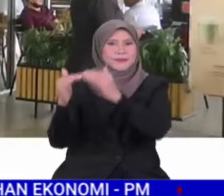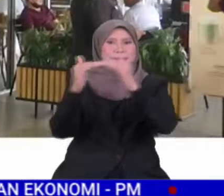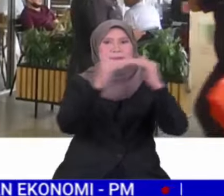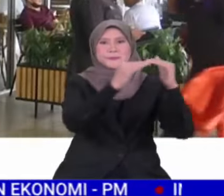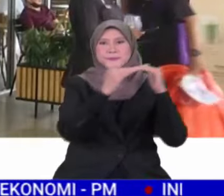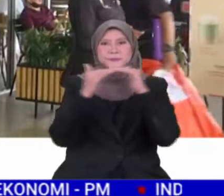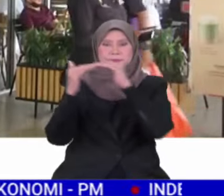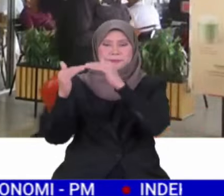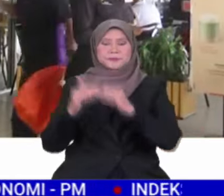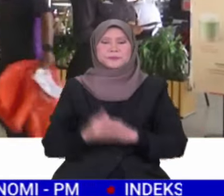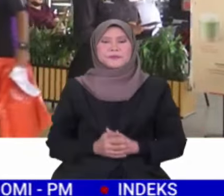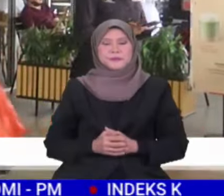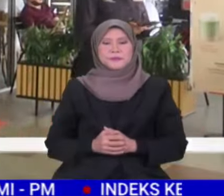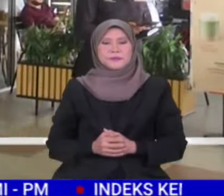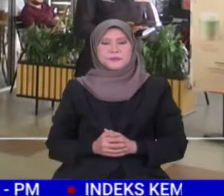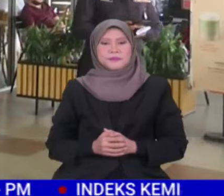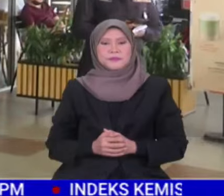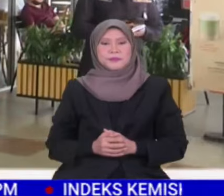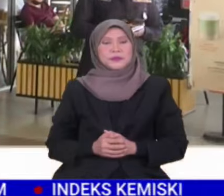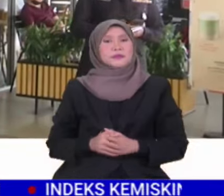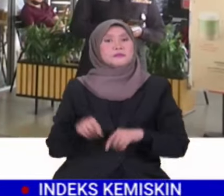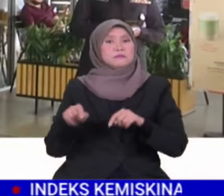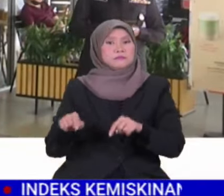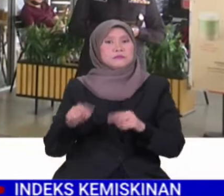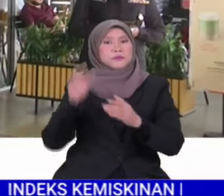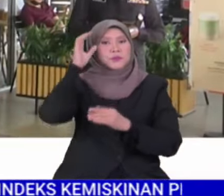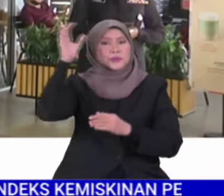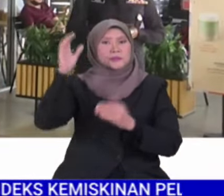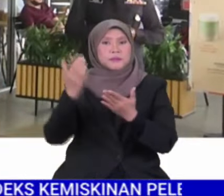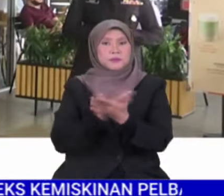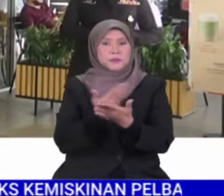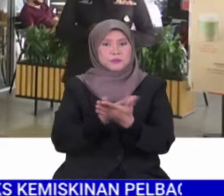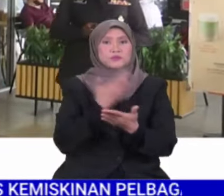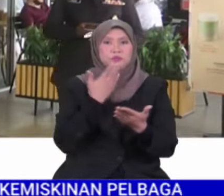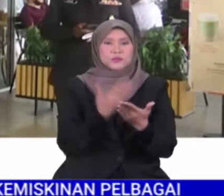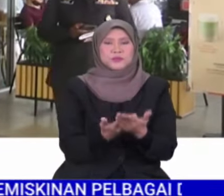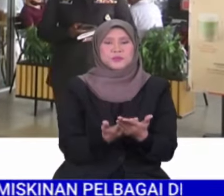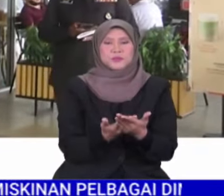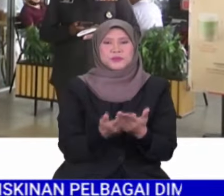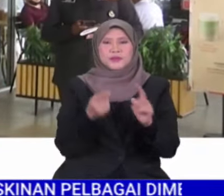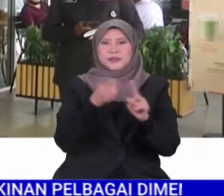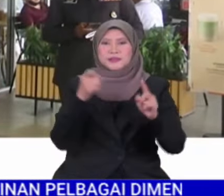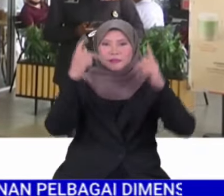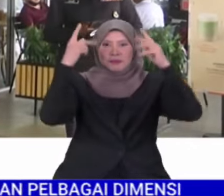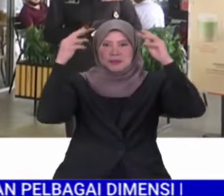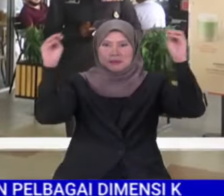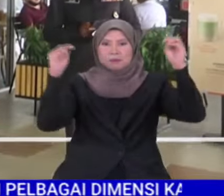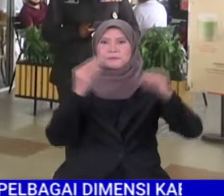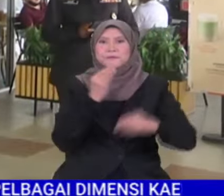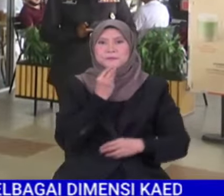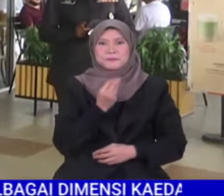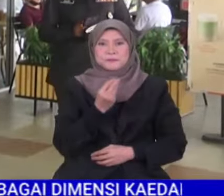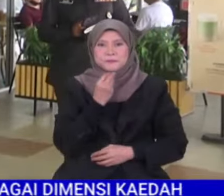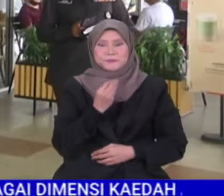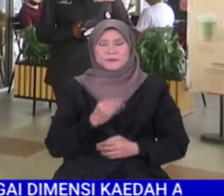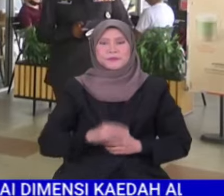rata. Bagi saya, ia satu inisiatif yang bagus, konsep yang bagus daripada PM kita, Datuk Seri Anwar